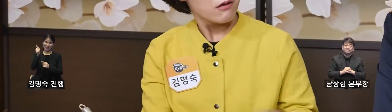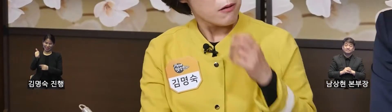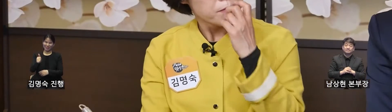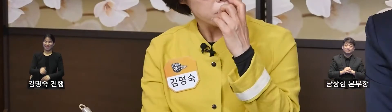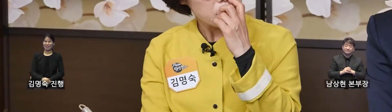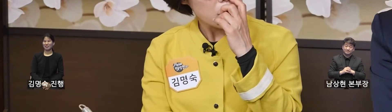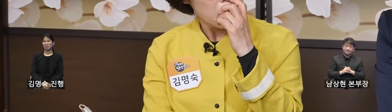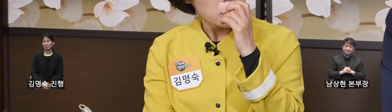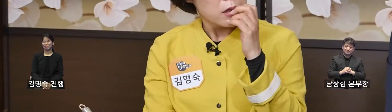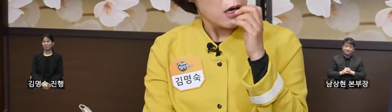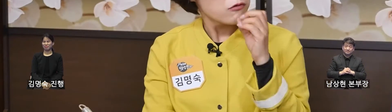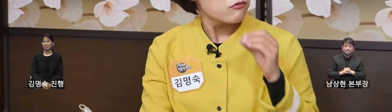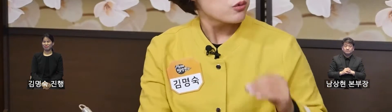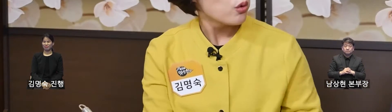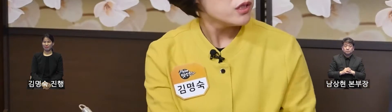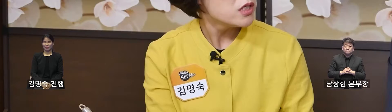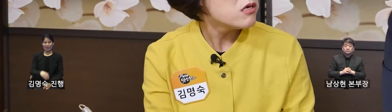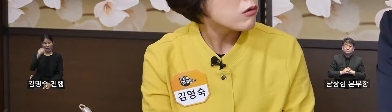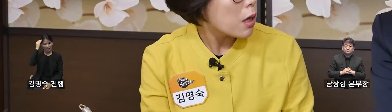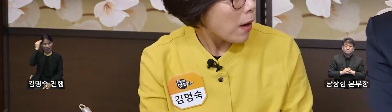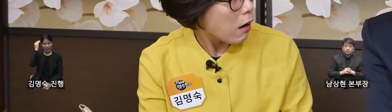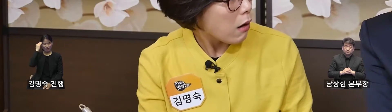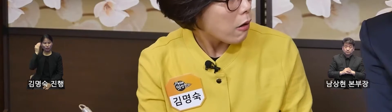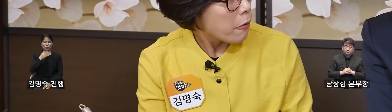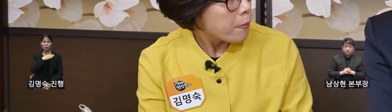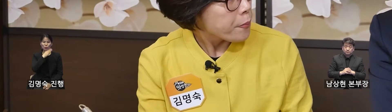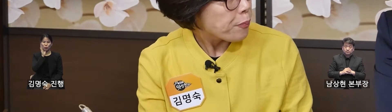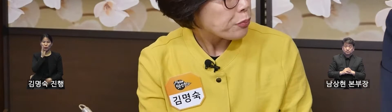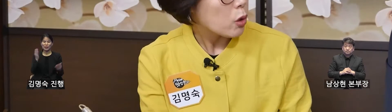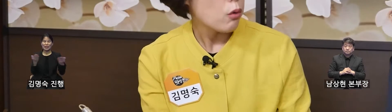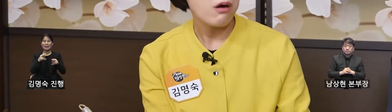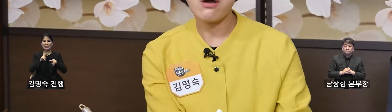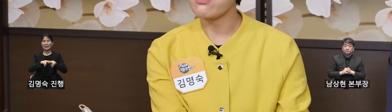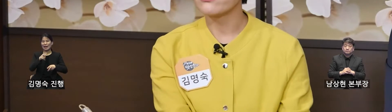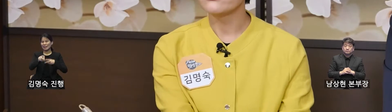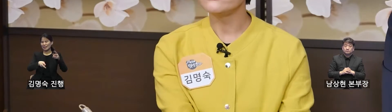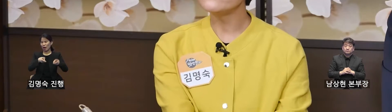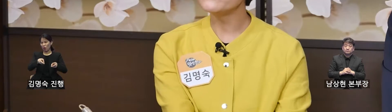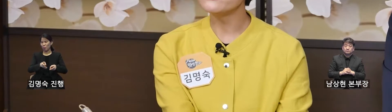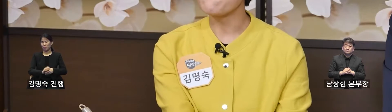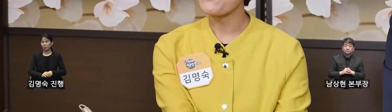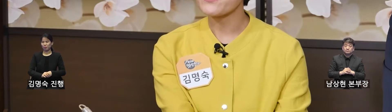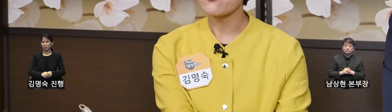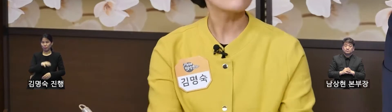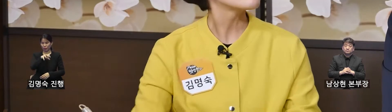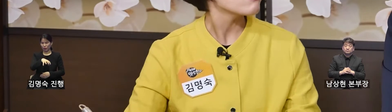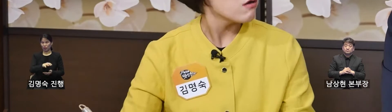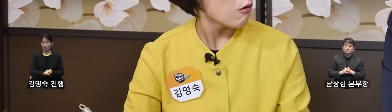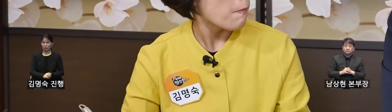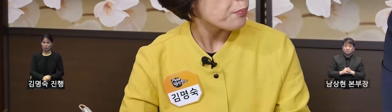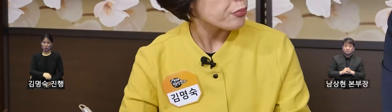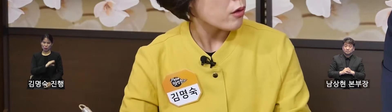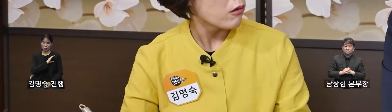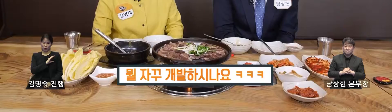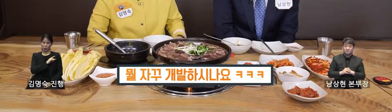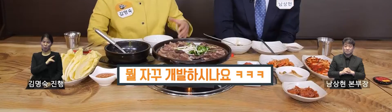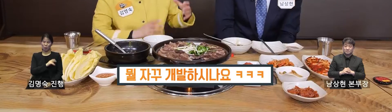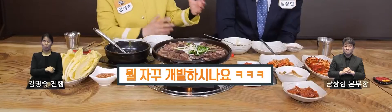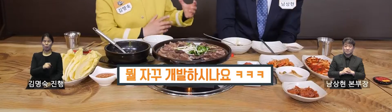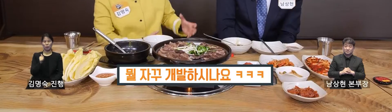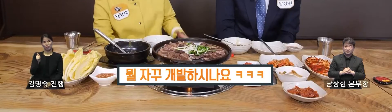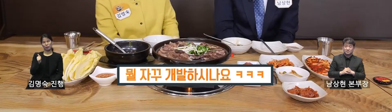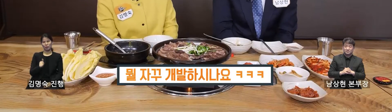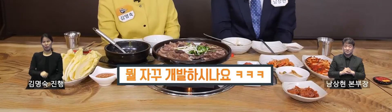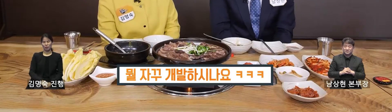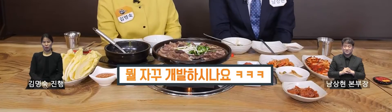네. 한국 노인 인력 개발. 네네. 와, 이름이 거창해요. 뭐, 그런가요?